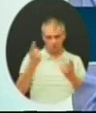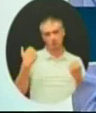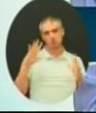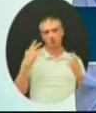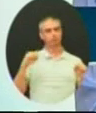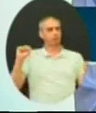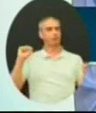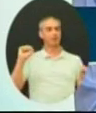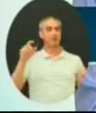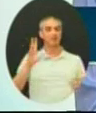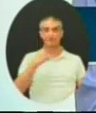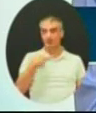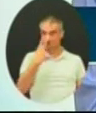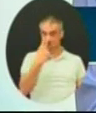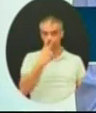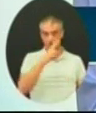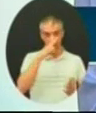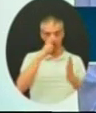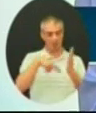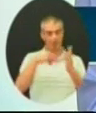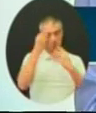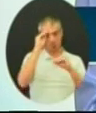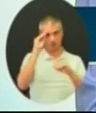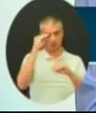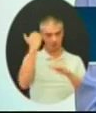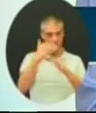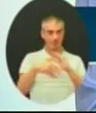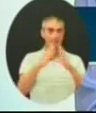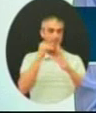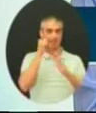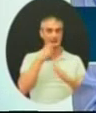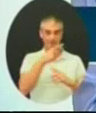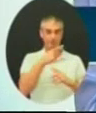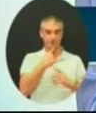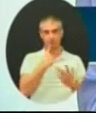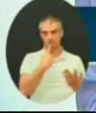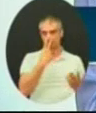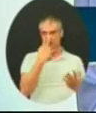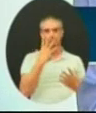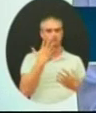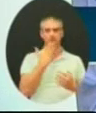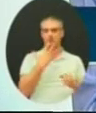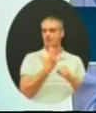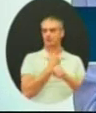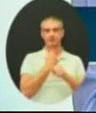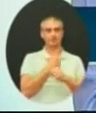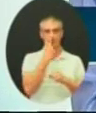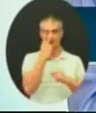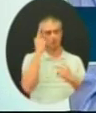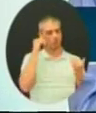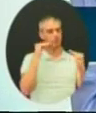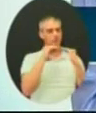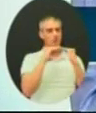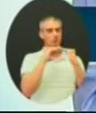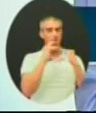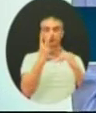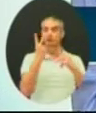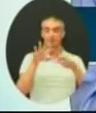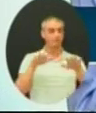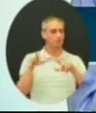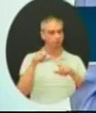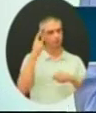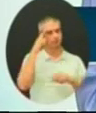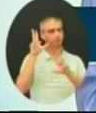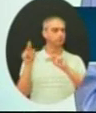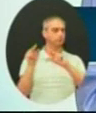אם מי שקרא את הרידאוט, את ההודעה שיצאה מהבית הלבן, אני חושב שראו שם כמה הישגים ישראלים, קודם כל ראינו שם תאום, יש פה שני ממשלים שרואים